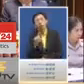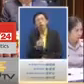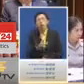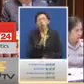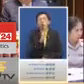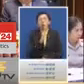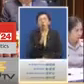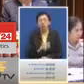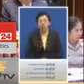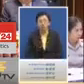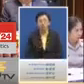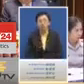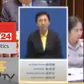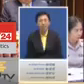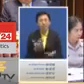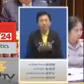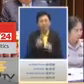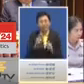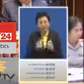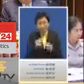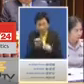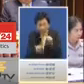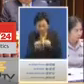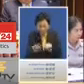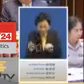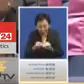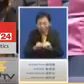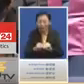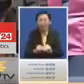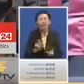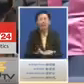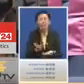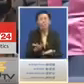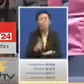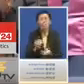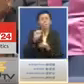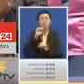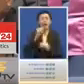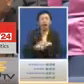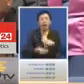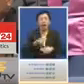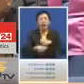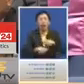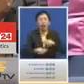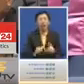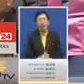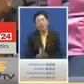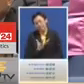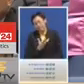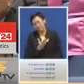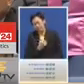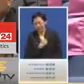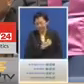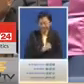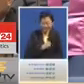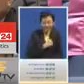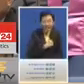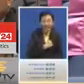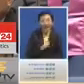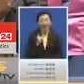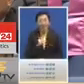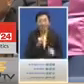ยไปบอกว่าราคาที่ดินเขาสูงขึ้นไม่มีใครซื้อมีแต่ประกาศขายแต่ที่เขาช้ำมากคือเวลาไป